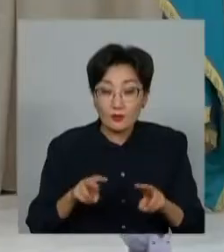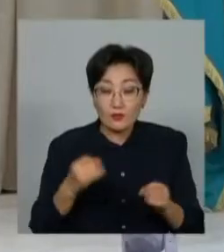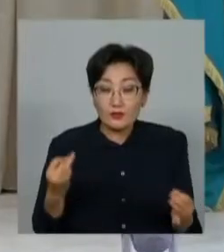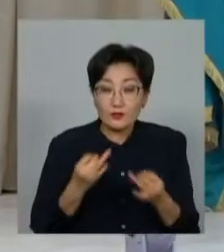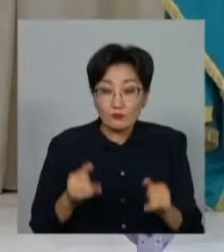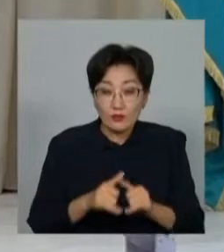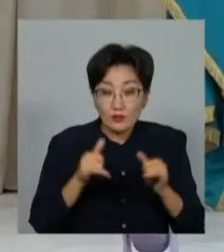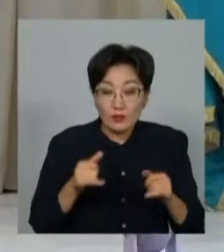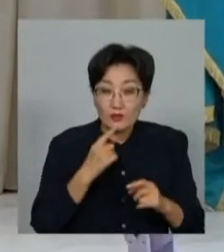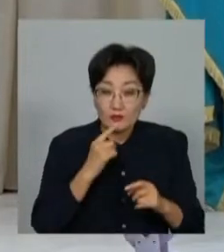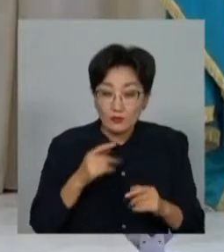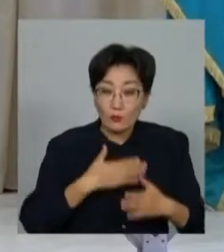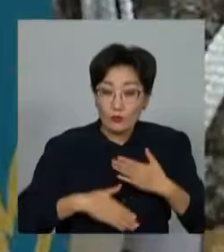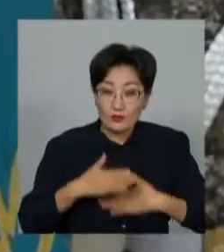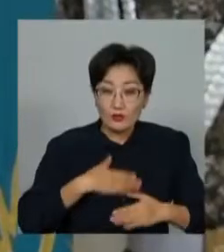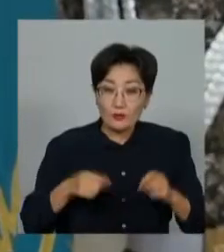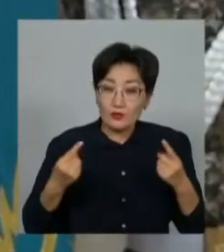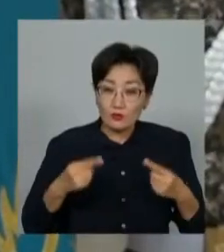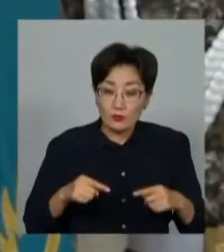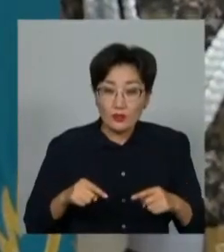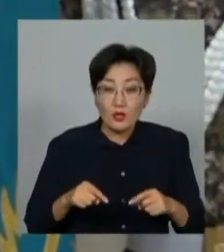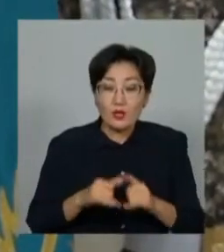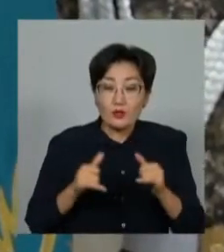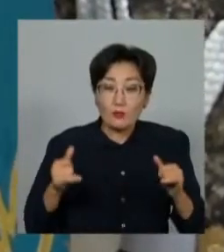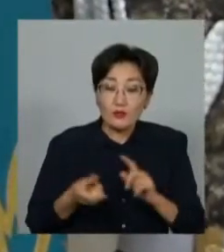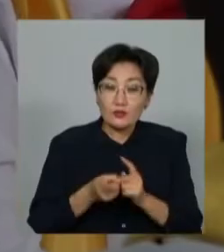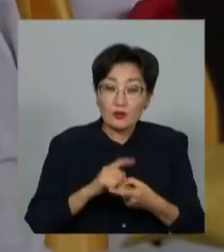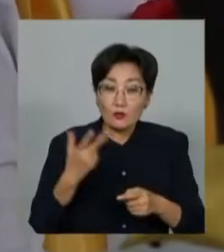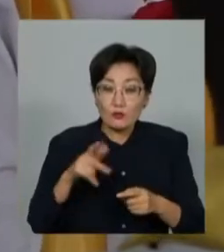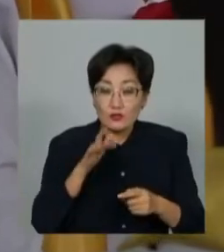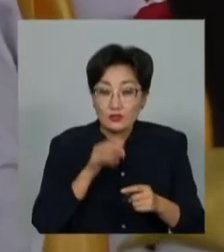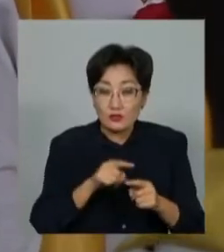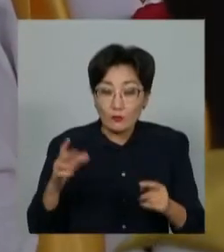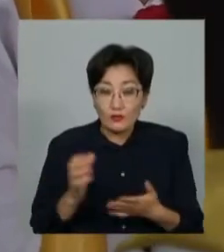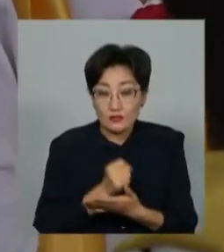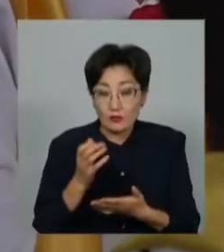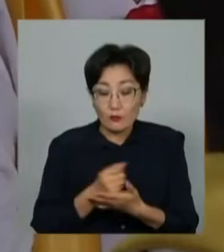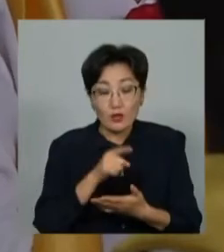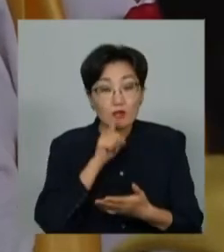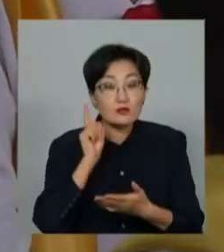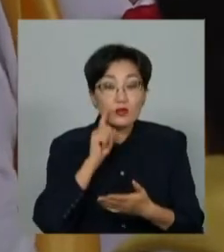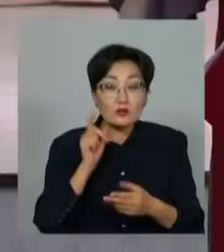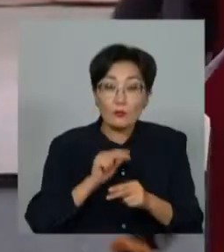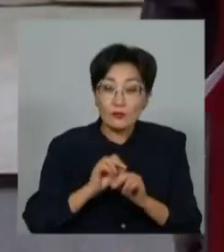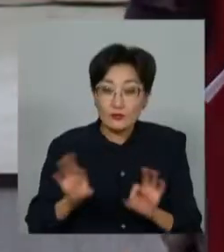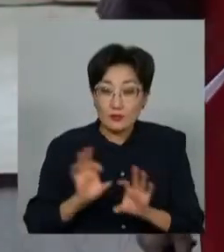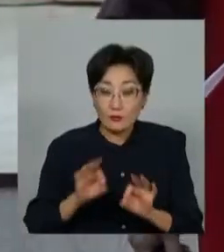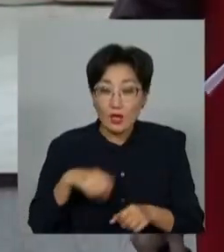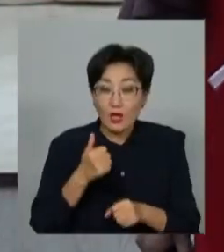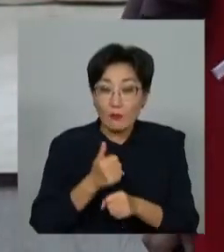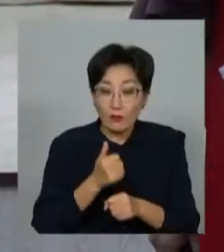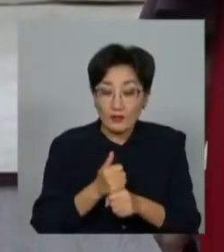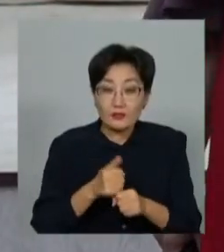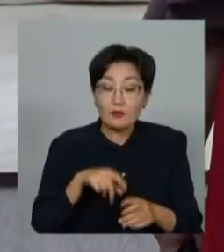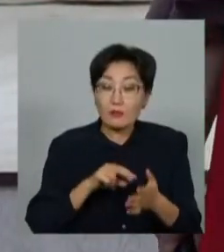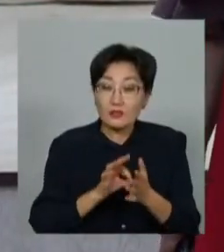қызығушылығын арттырып, қиындығы мен қуанышы, дағдарысы мен дамуы алмасқан 30 жылдағы жетістіктерді жастарға өсиет ету басты мақсатымыз, дейді